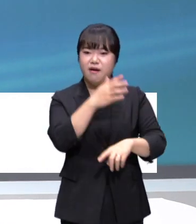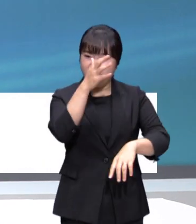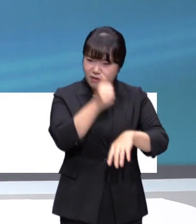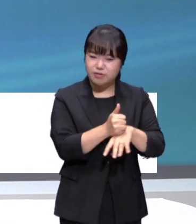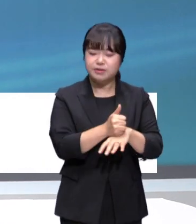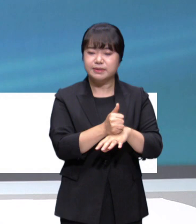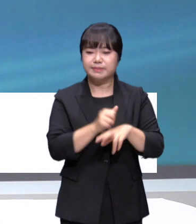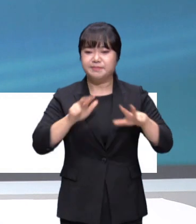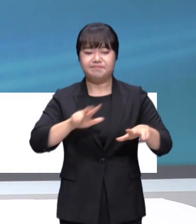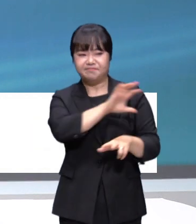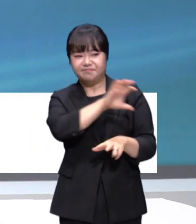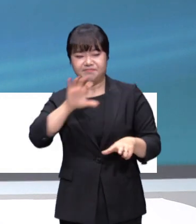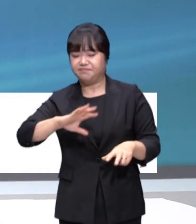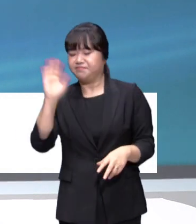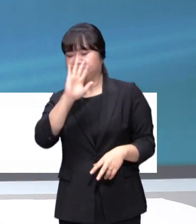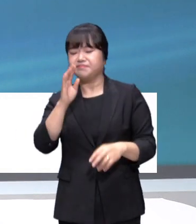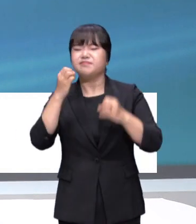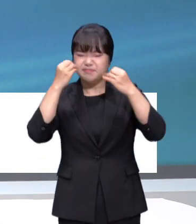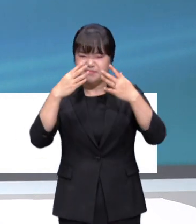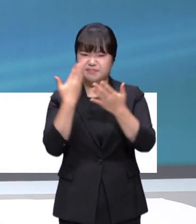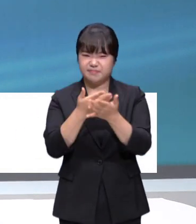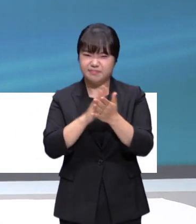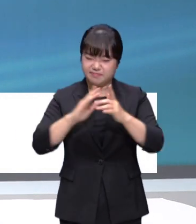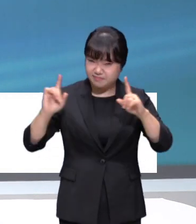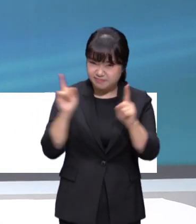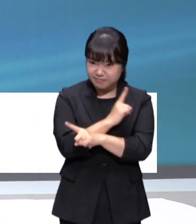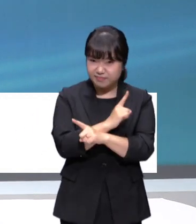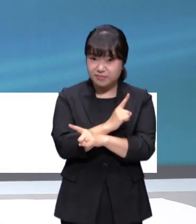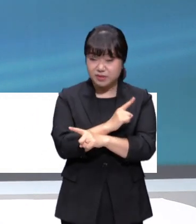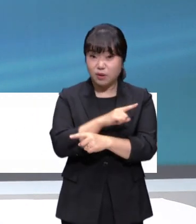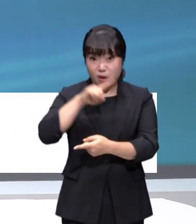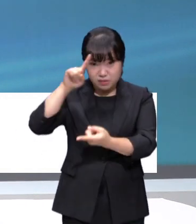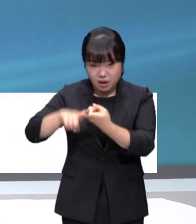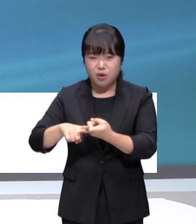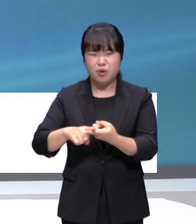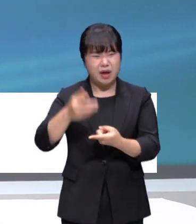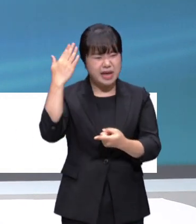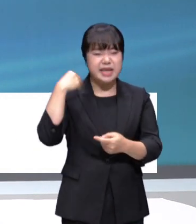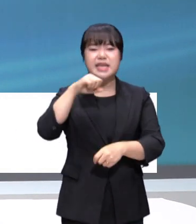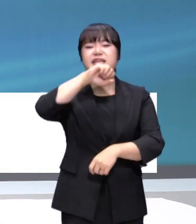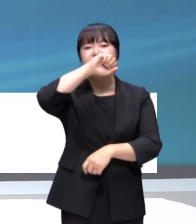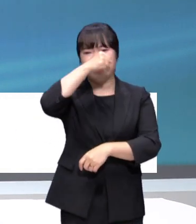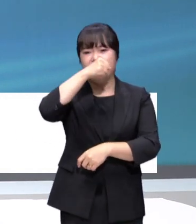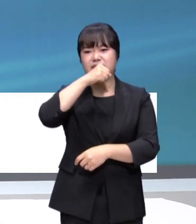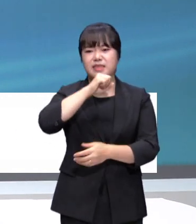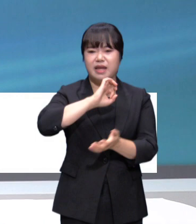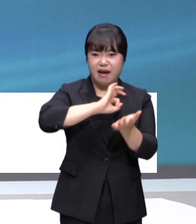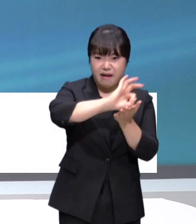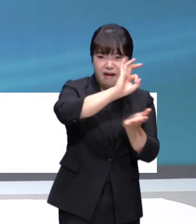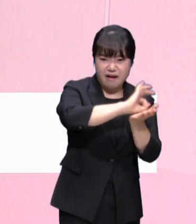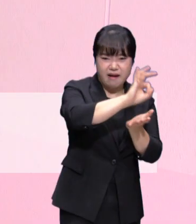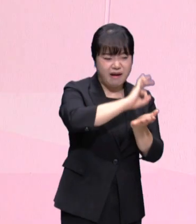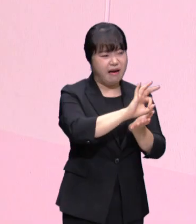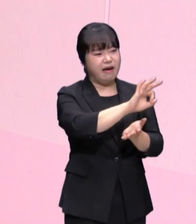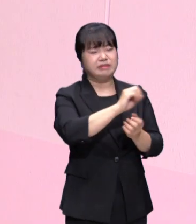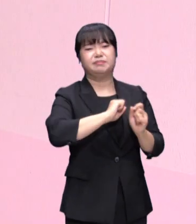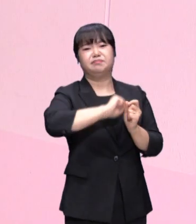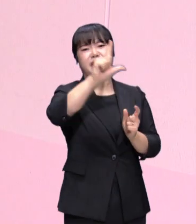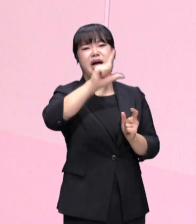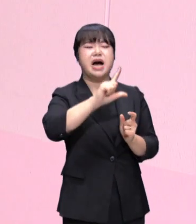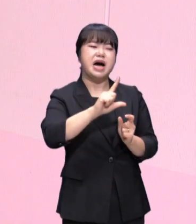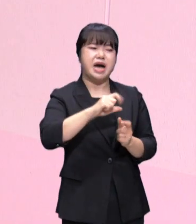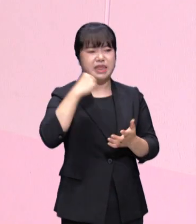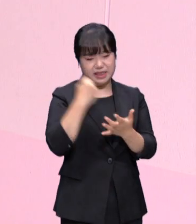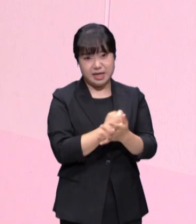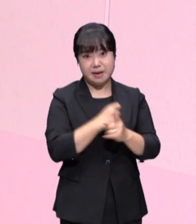개혁해야 합니다. 그리고 그게 근거해서 많은 예산이 투입이 됐습니다. 예. 정비해야죠.